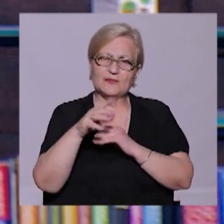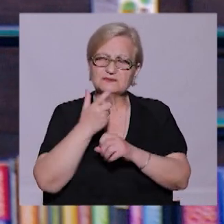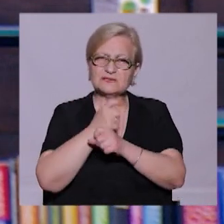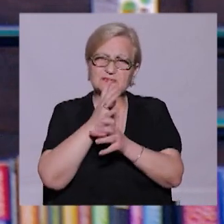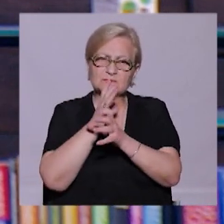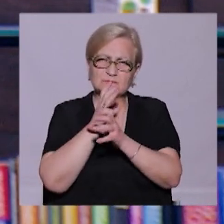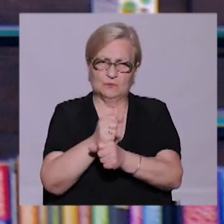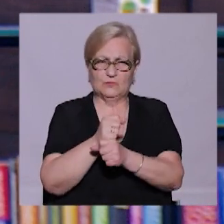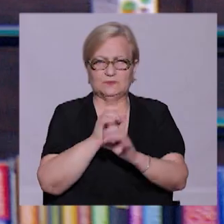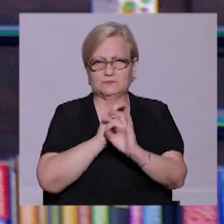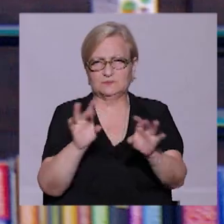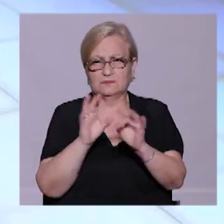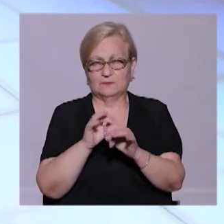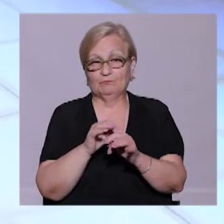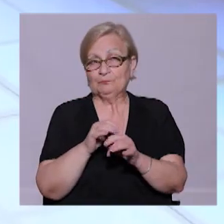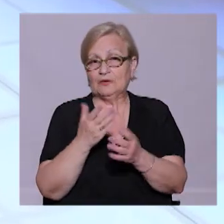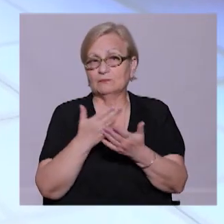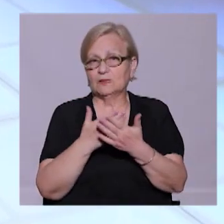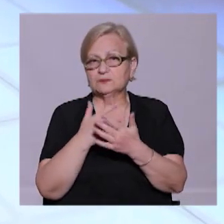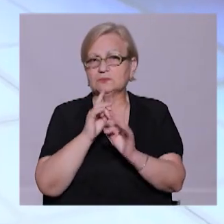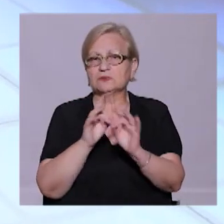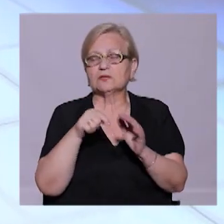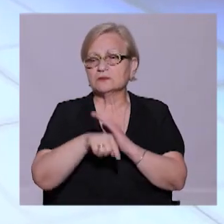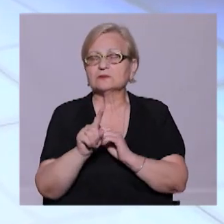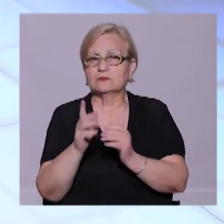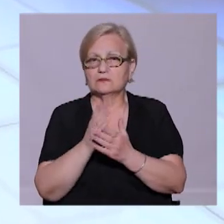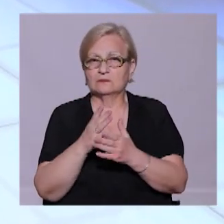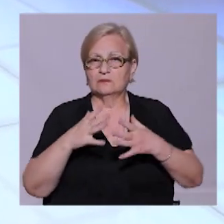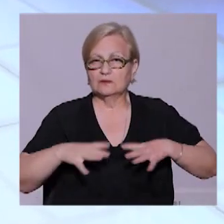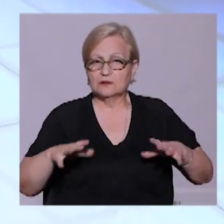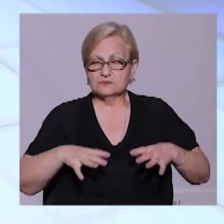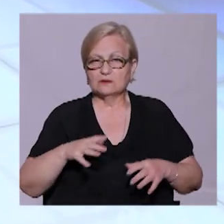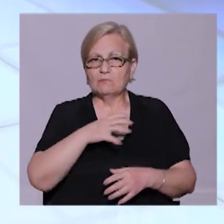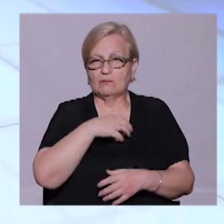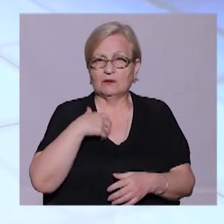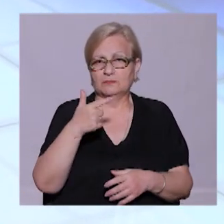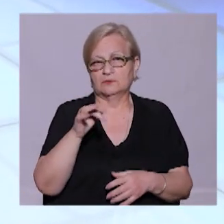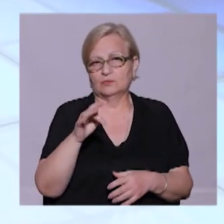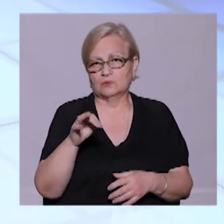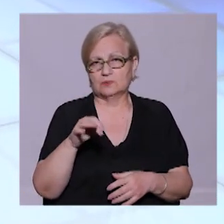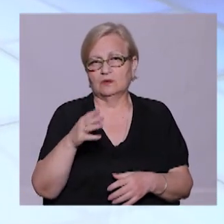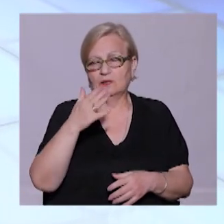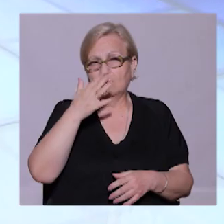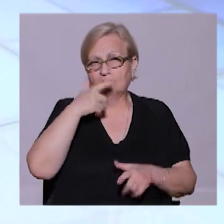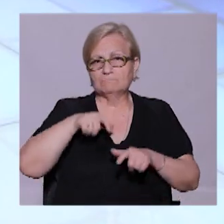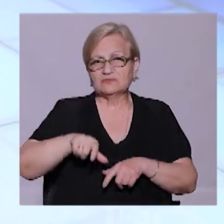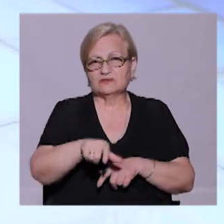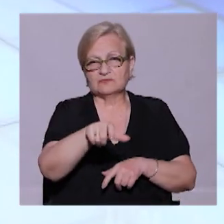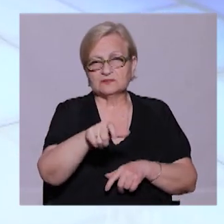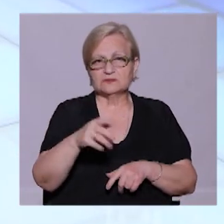რომ გადმოვცეთ ამგვარად ჟღერს. საქართველოს მეფე გიორგი მტკვრისა და